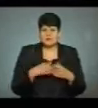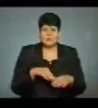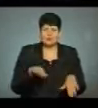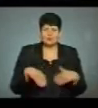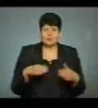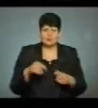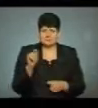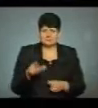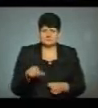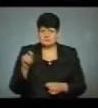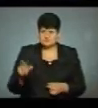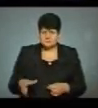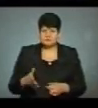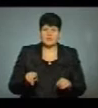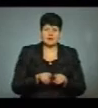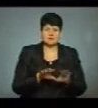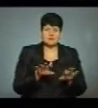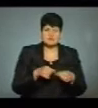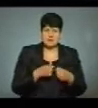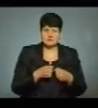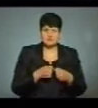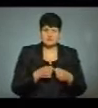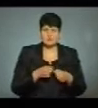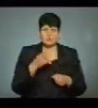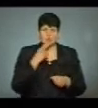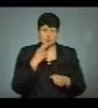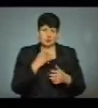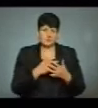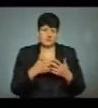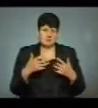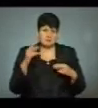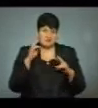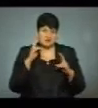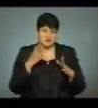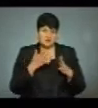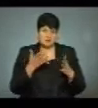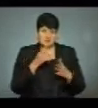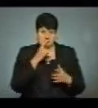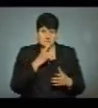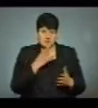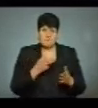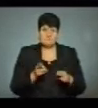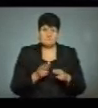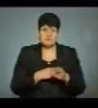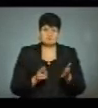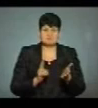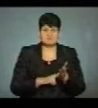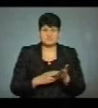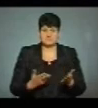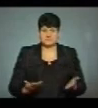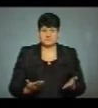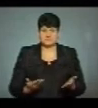тари, вилучено також в одному з місць тютюнові вироби невідомого походження без марок акцизного податку встановленого